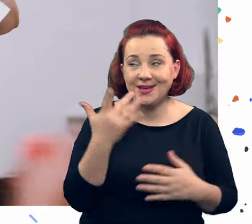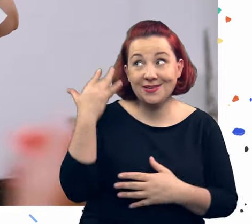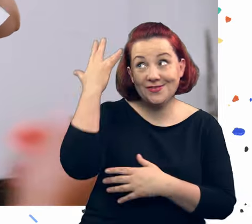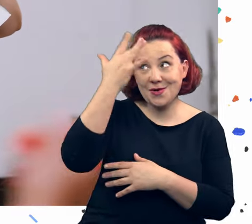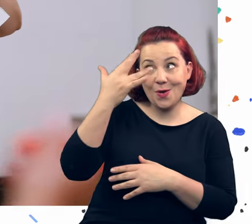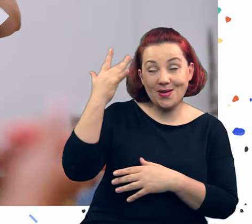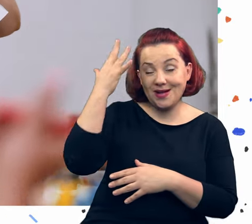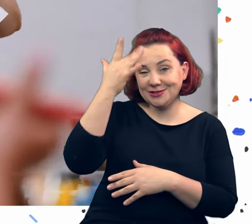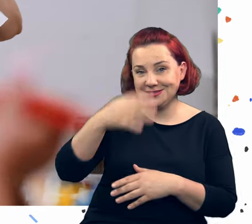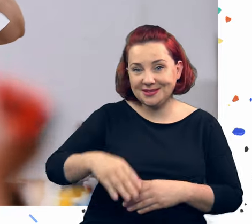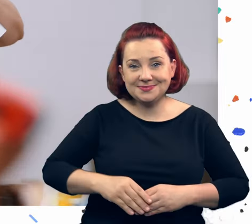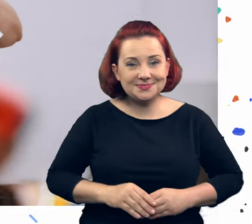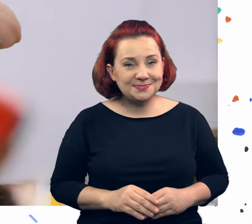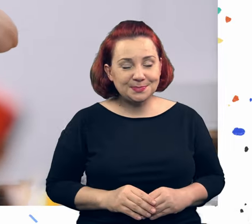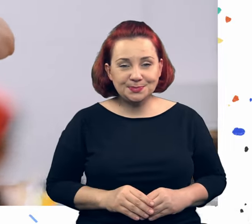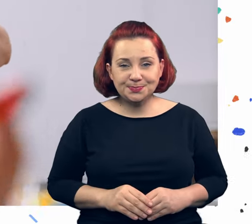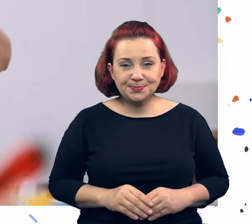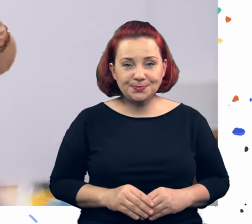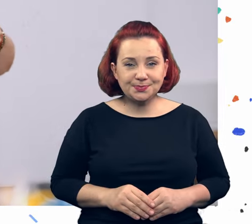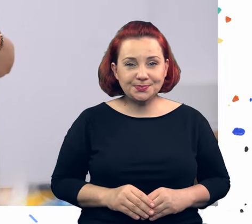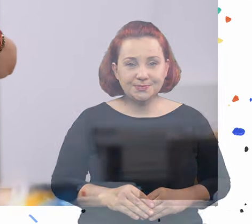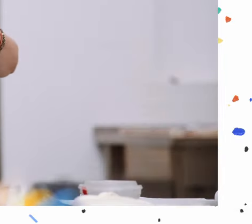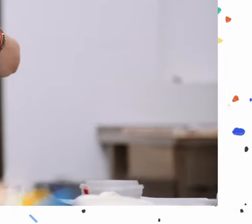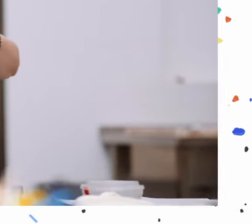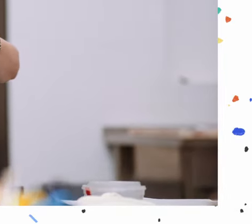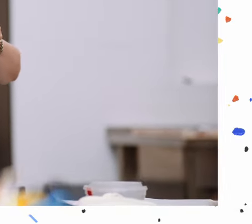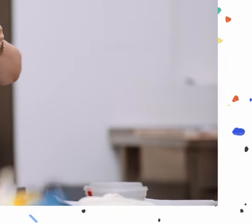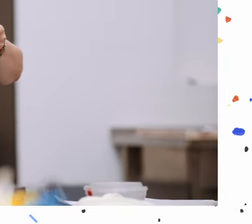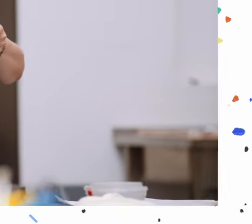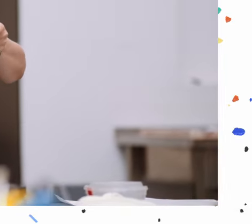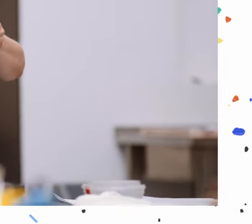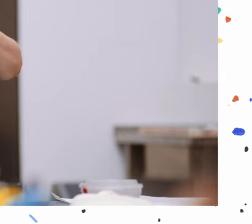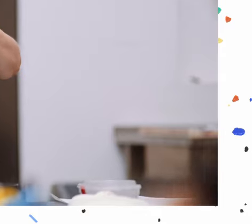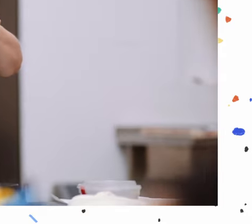wyobraźnia. Muzyka Thank you.